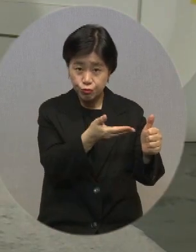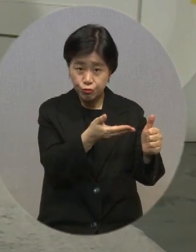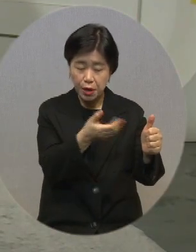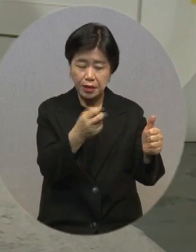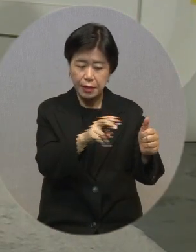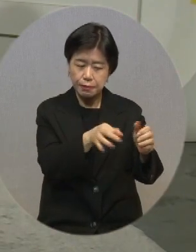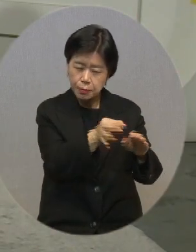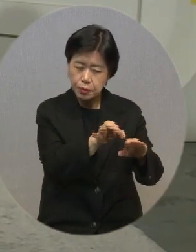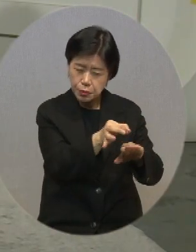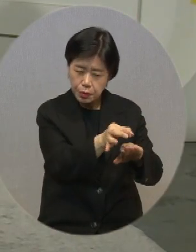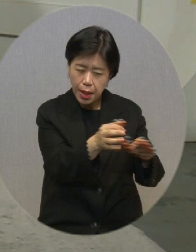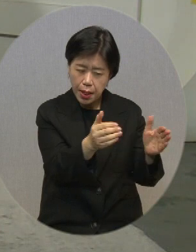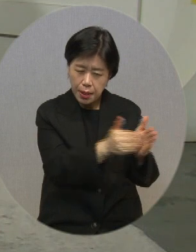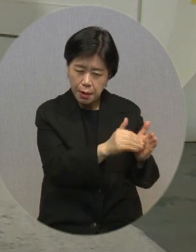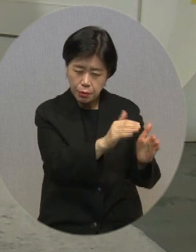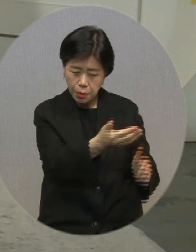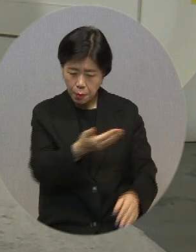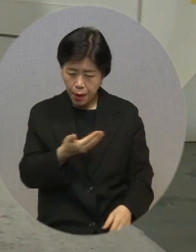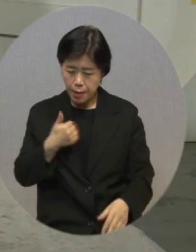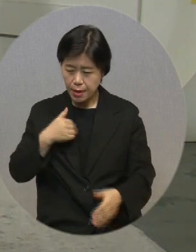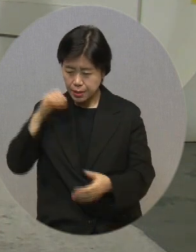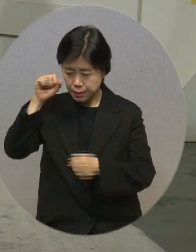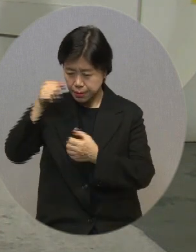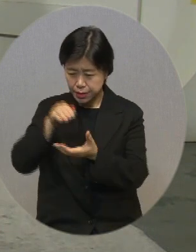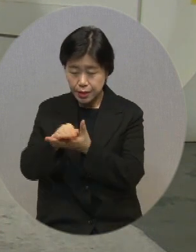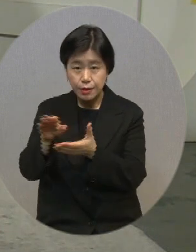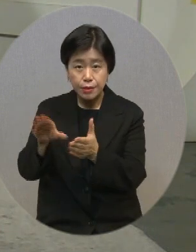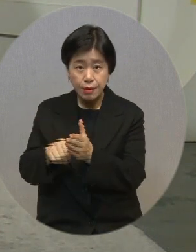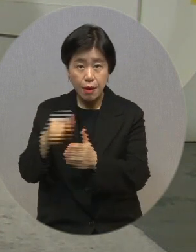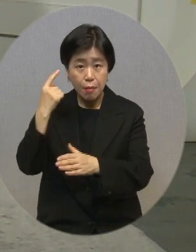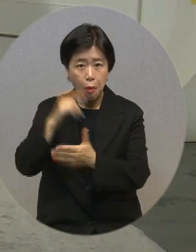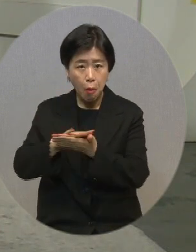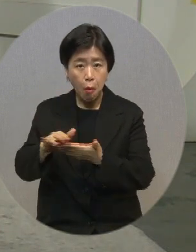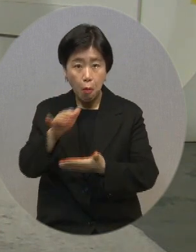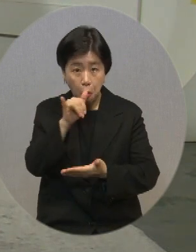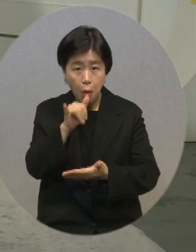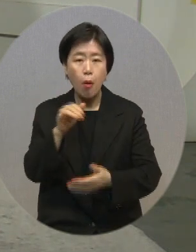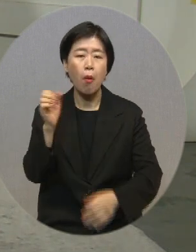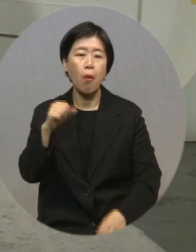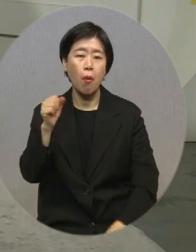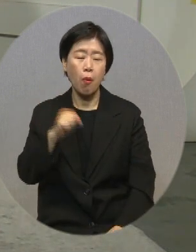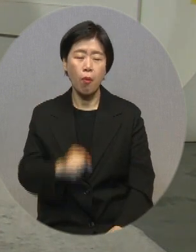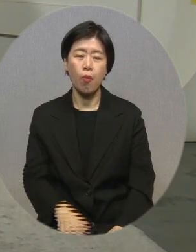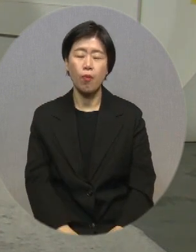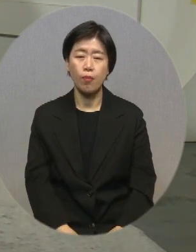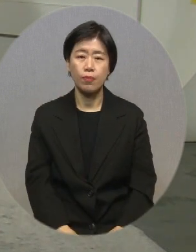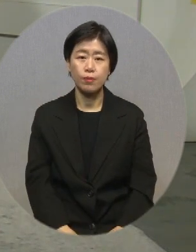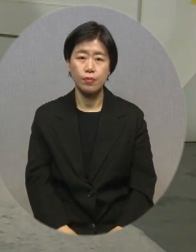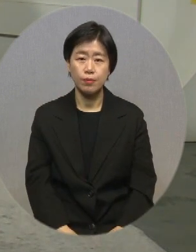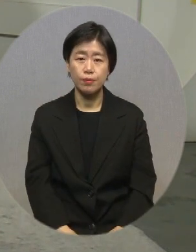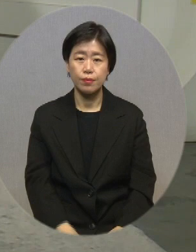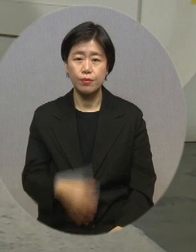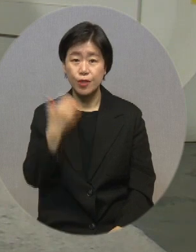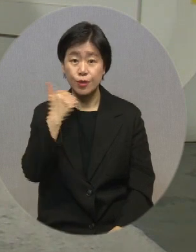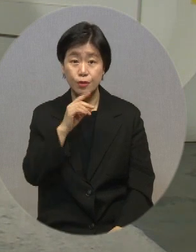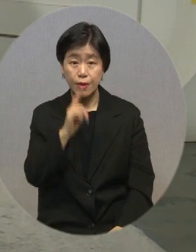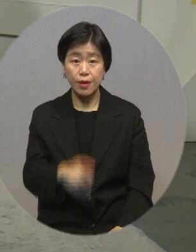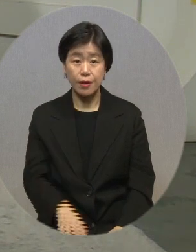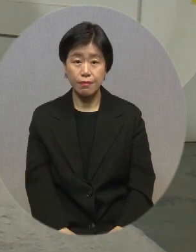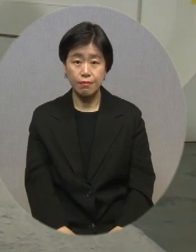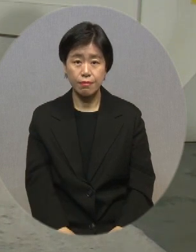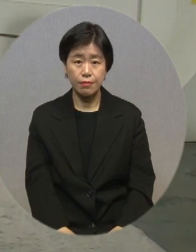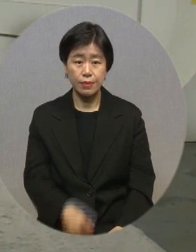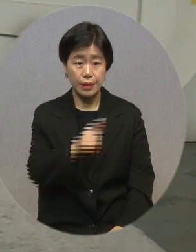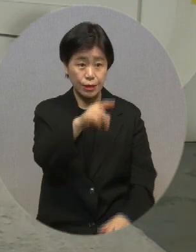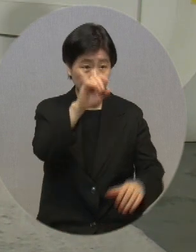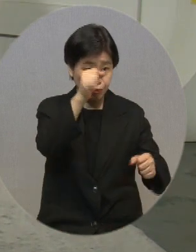고쳐. 네. 사업이 될 때. 이런 소문이 나셨다. 예. 어떤 사람은 그러더라고. 네. 니 구두 내 구두. 하와이도.